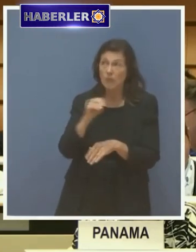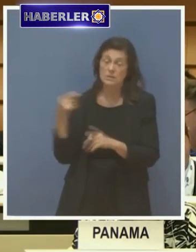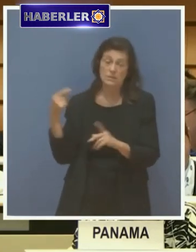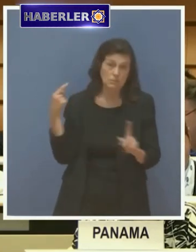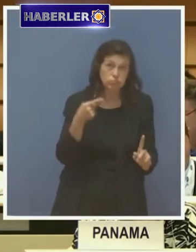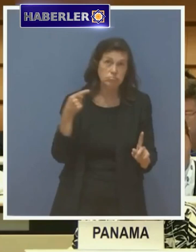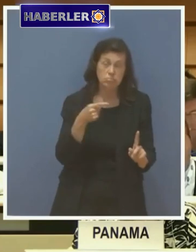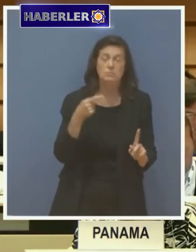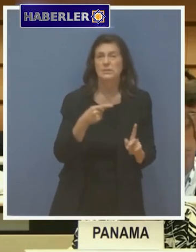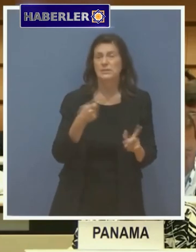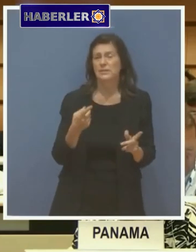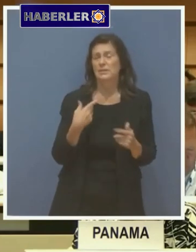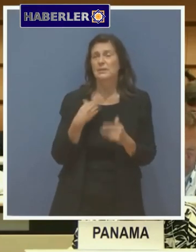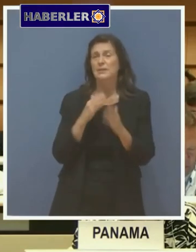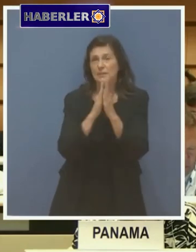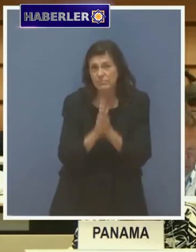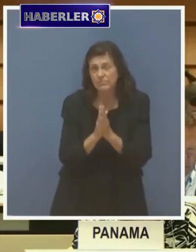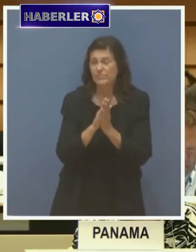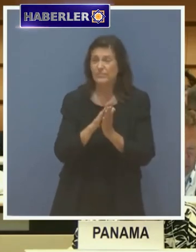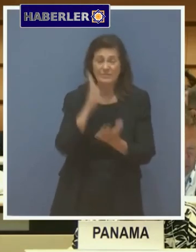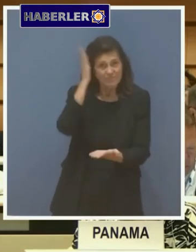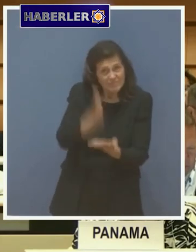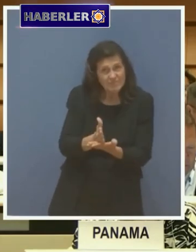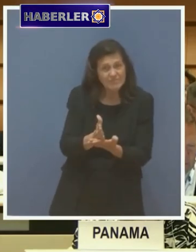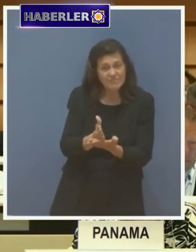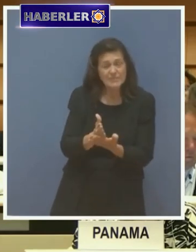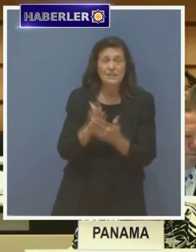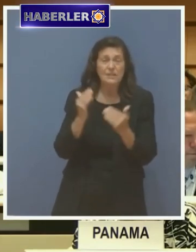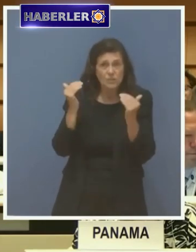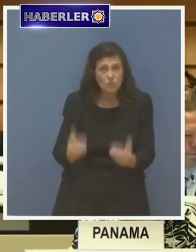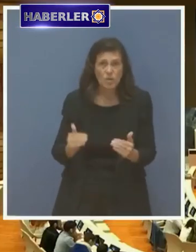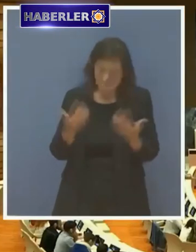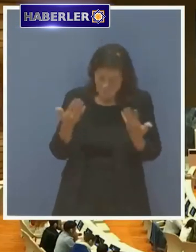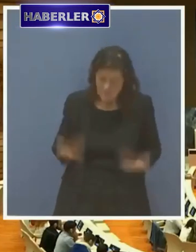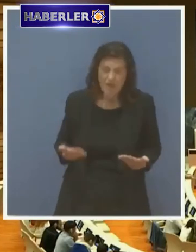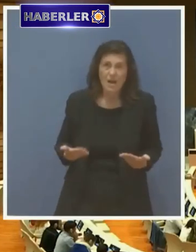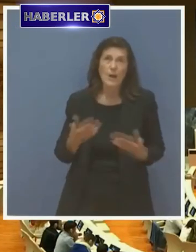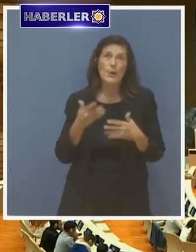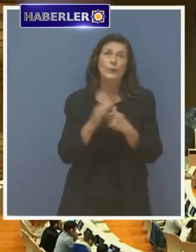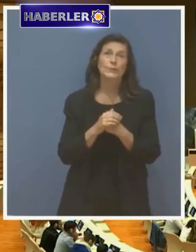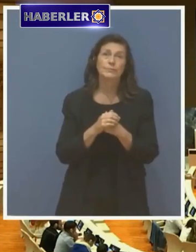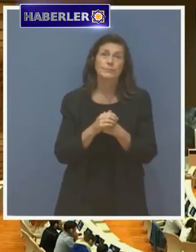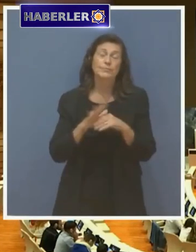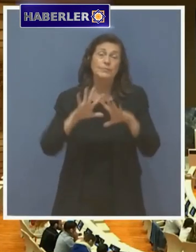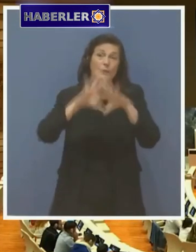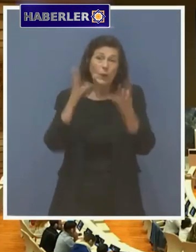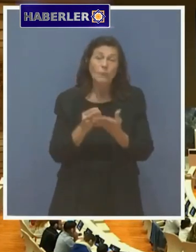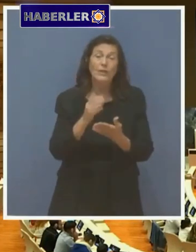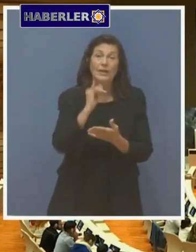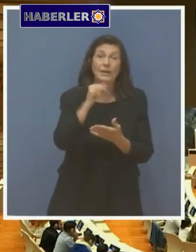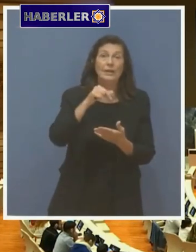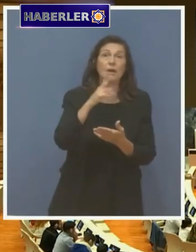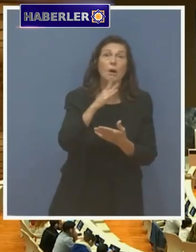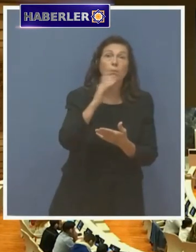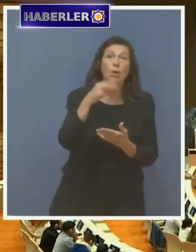yerli halklar da dahil olmak üzere halkların yok edilmesini yasaklayan Birleşmiş Milletler şartı uyarınca işgal ettiği